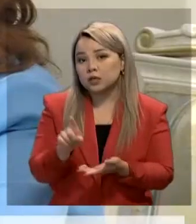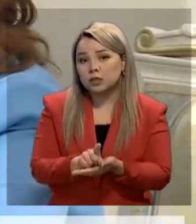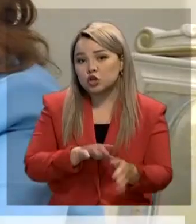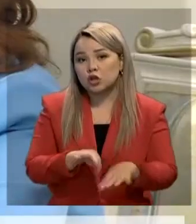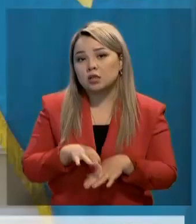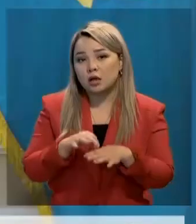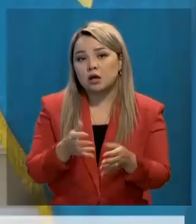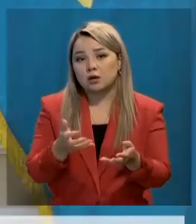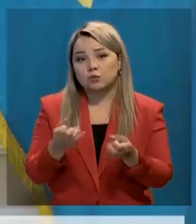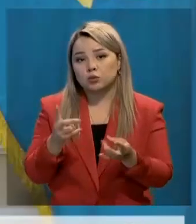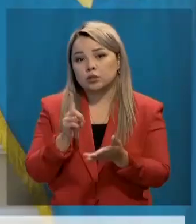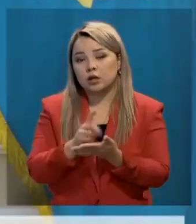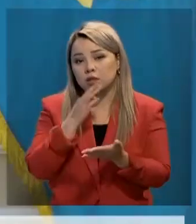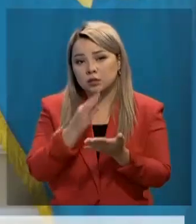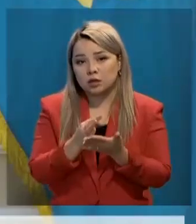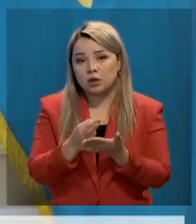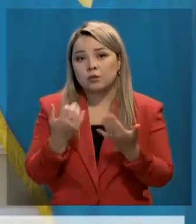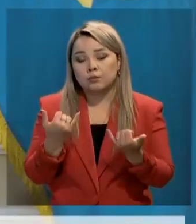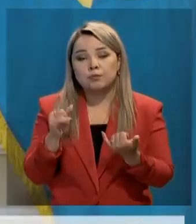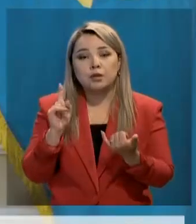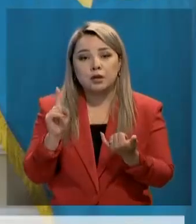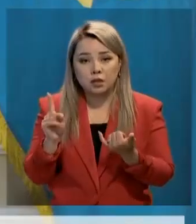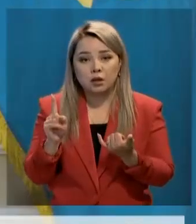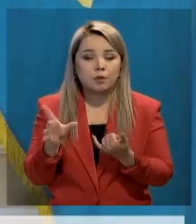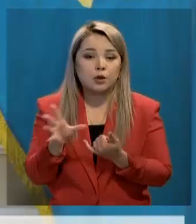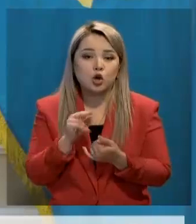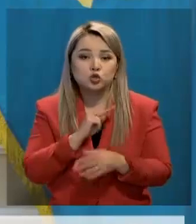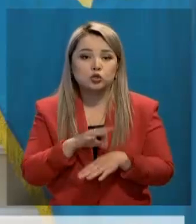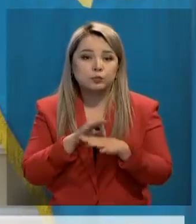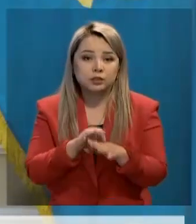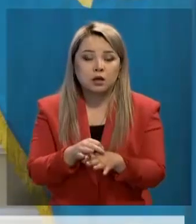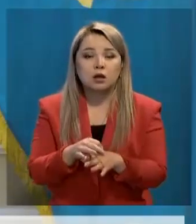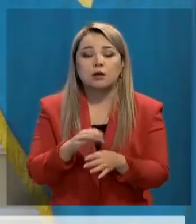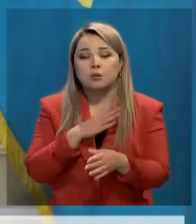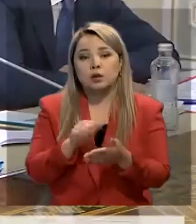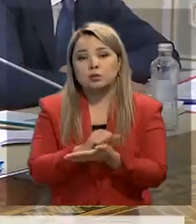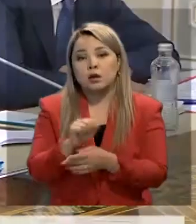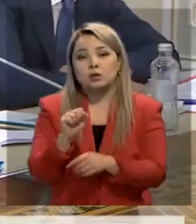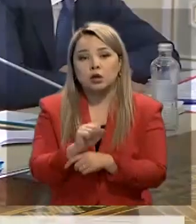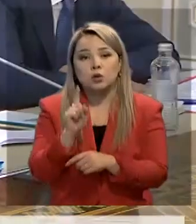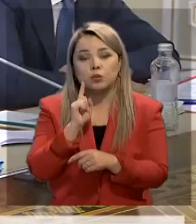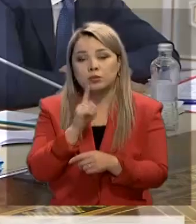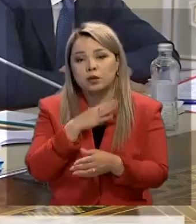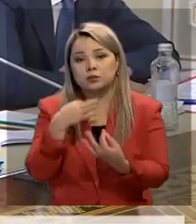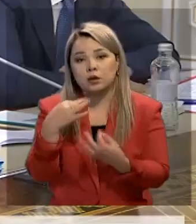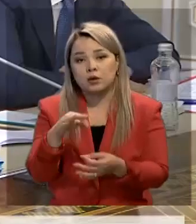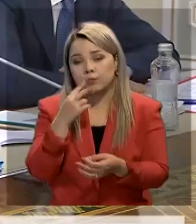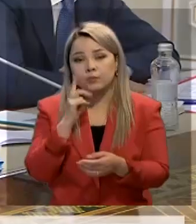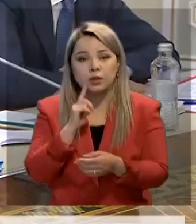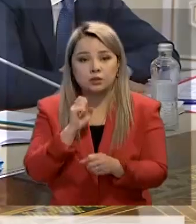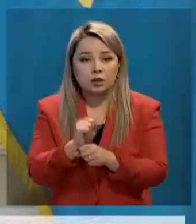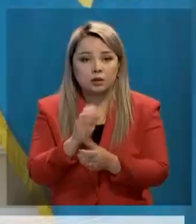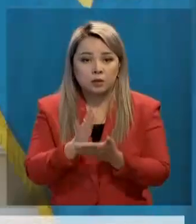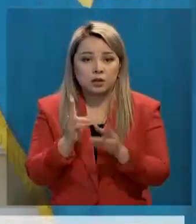шаралар қабылдануы керек еді. Бірақ барлық жұмыс аудит деңгейінде тоқтатып қалды.